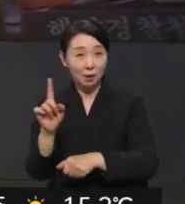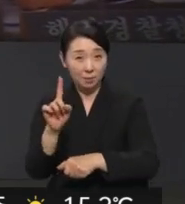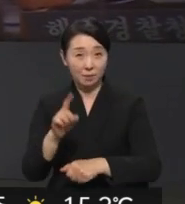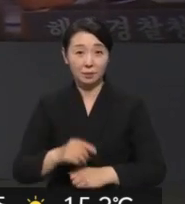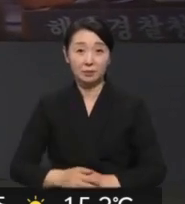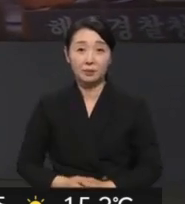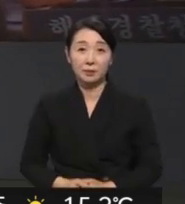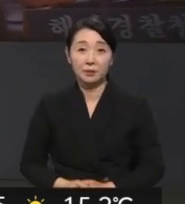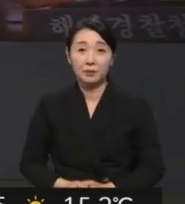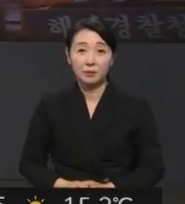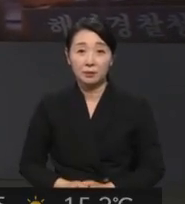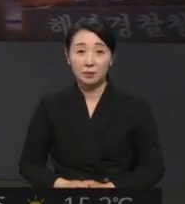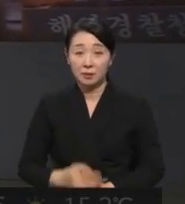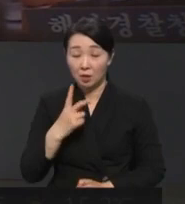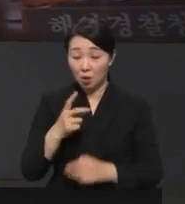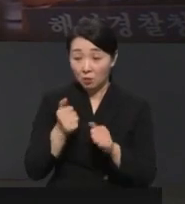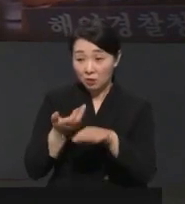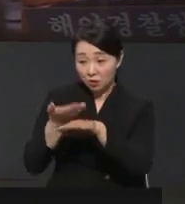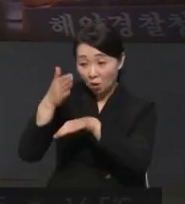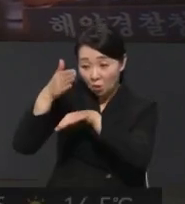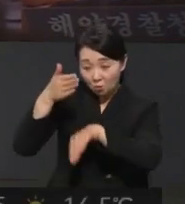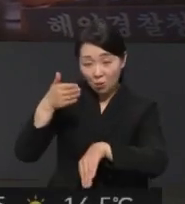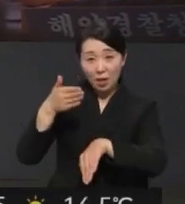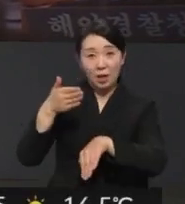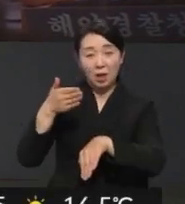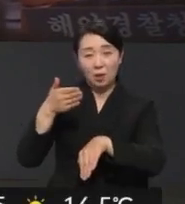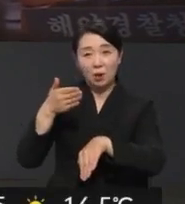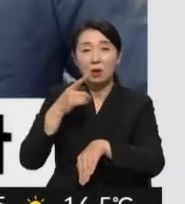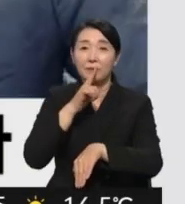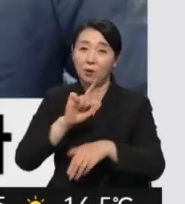검찰 선후배 출신 사이에서도 서로 다른 전망 나옵니다.